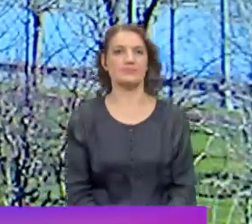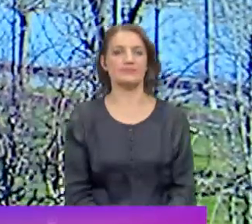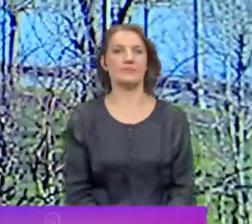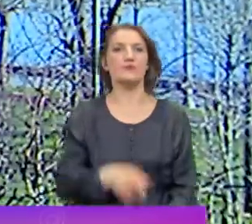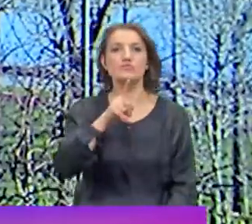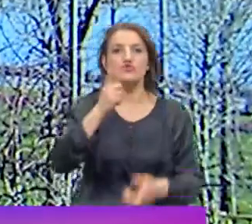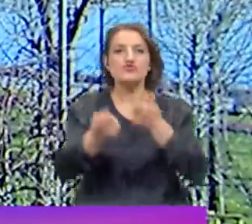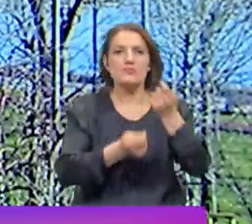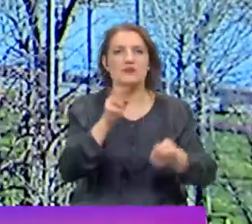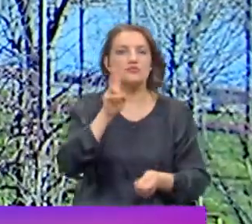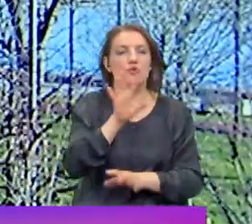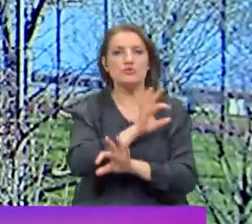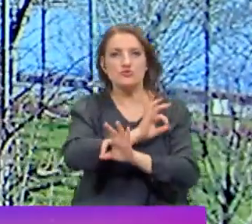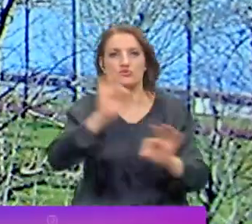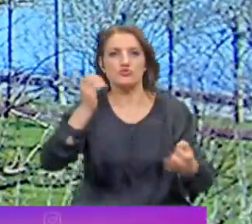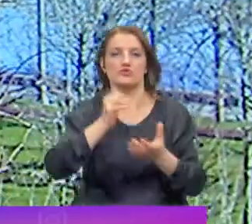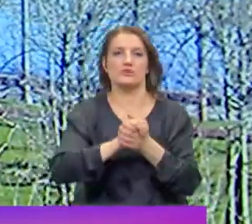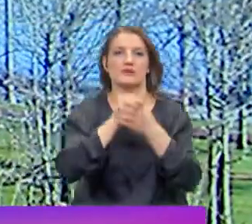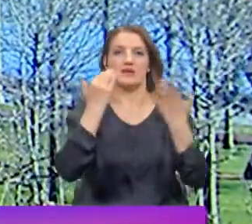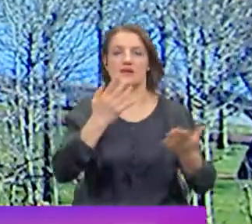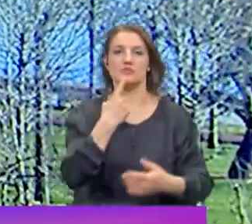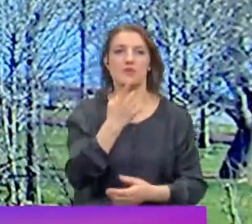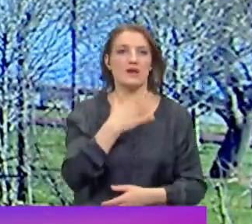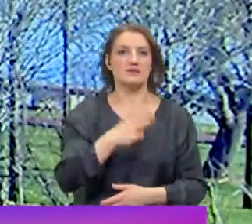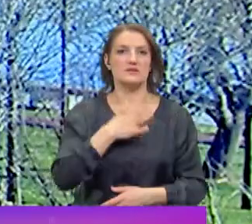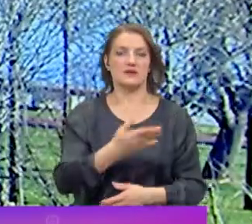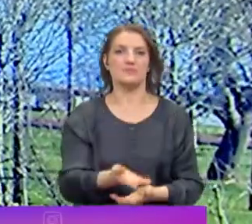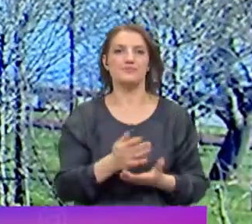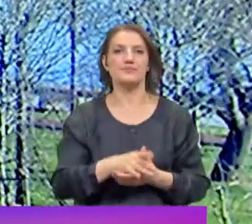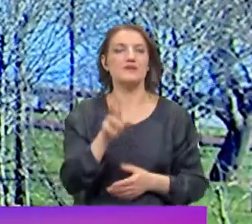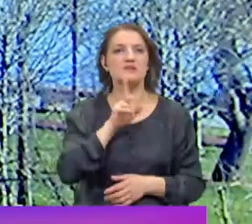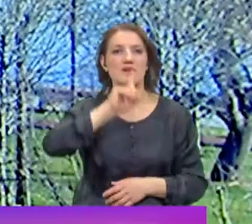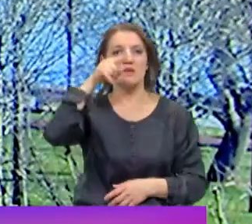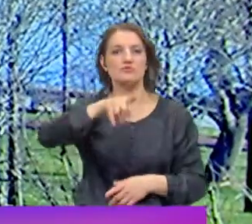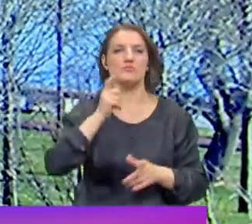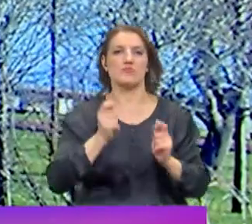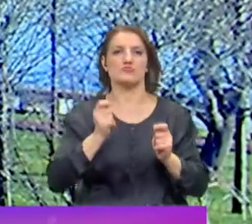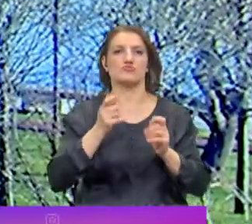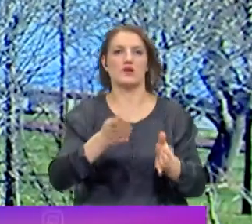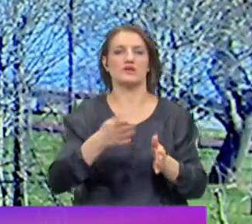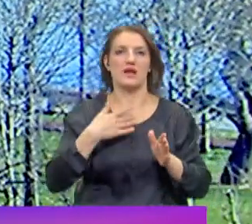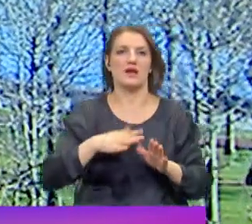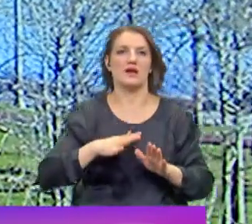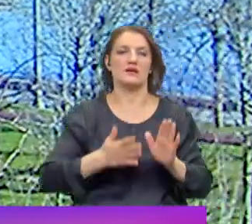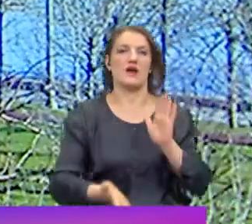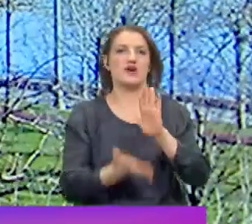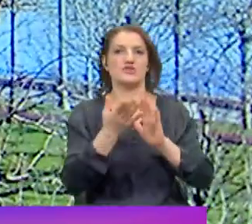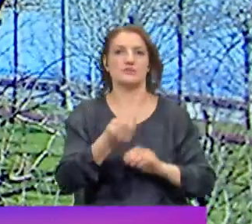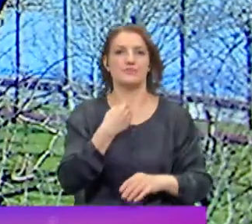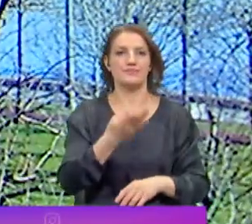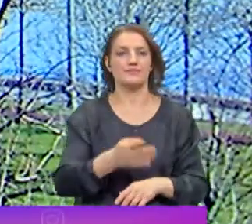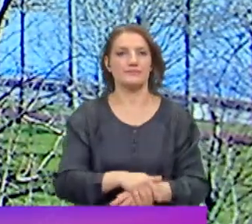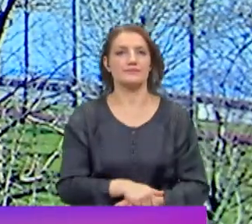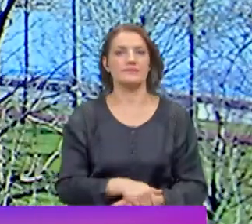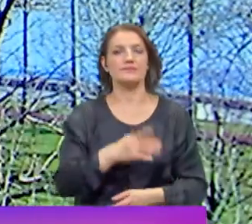Bu çabayı sonsuz takdir ettiğimi söylemek isterim, vurgulamak isterim. Sadece bu mecburiyete isyanım, başka hiçbir şeye